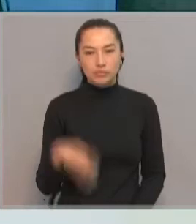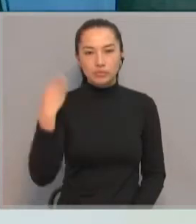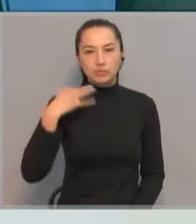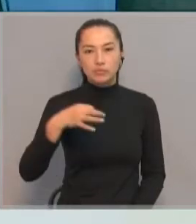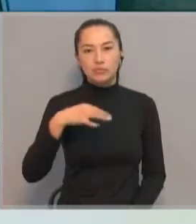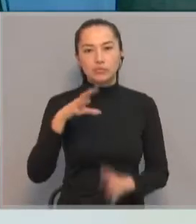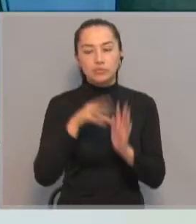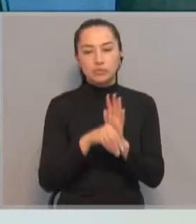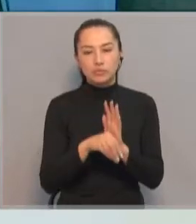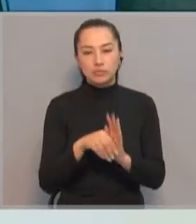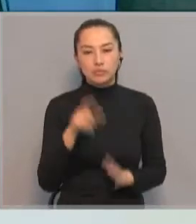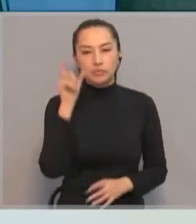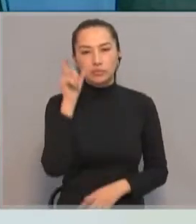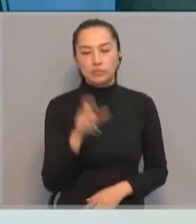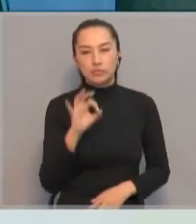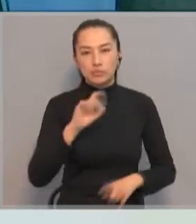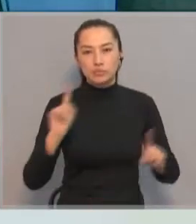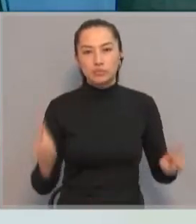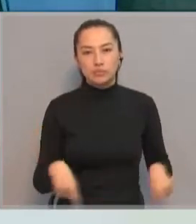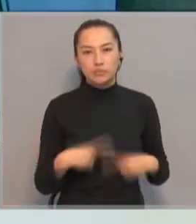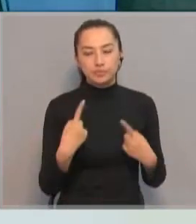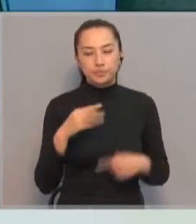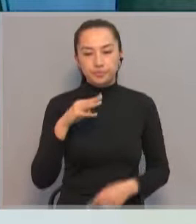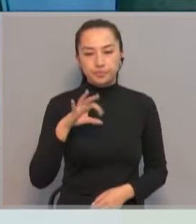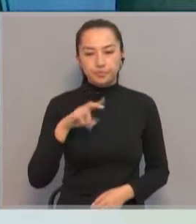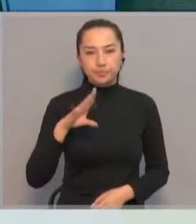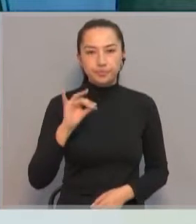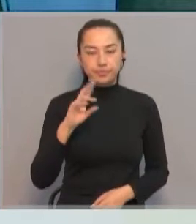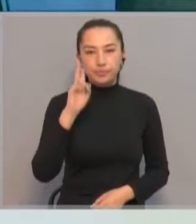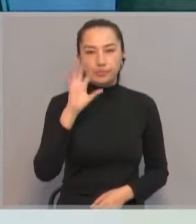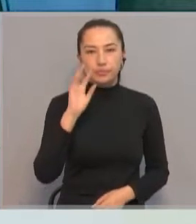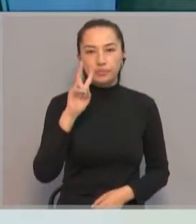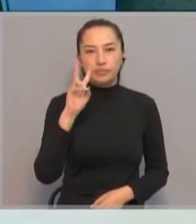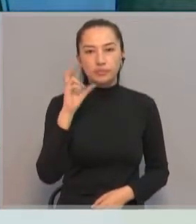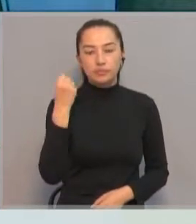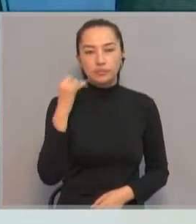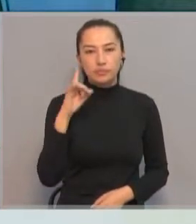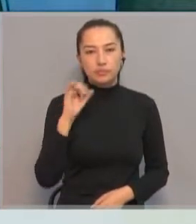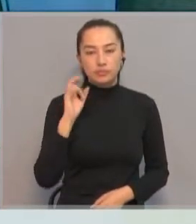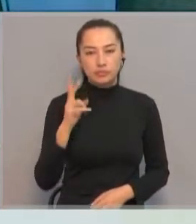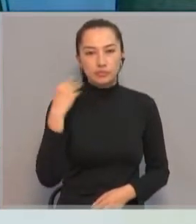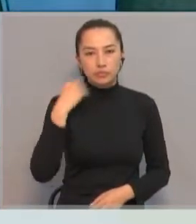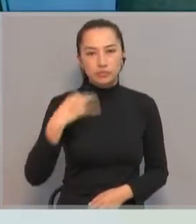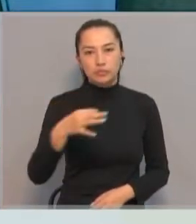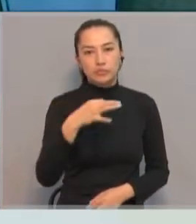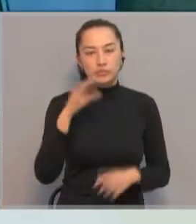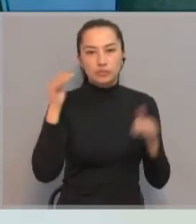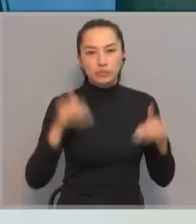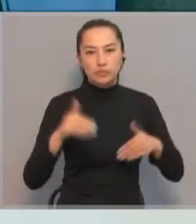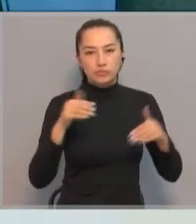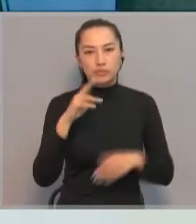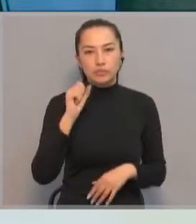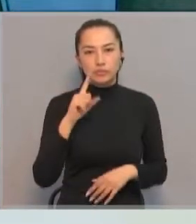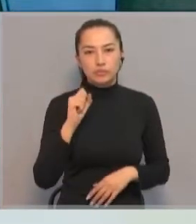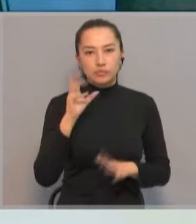Түркістан облысының әдеми адами әлеуетті дамыту басқармасының Төлебе ауданы Көксәйек ауылында орналасқан Түркістан көпсалалы техникалық колледжі